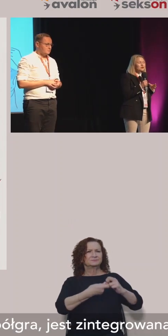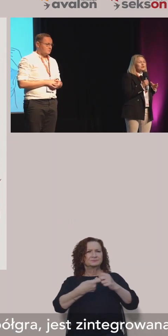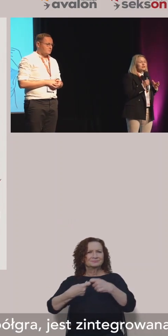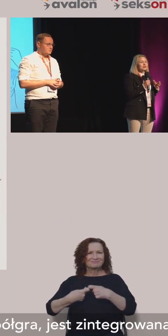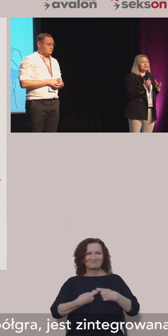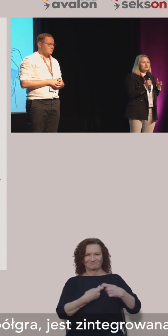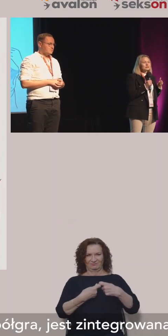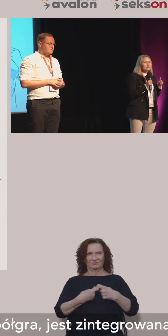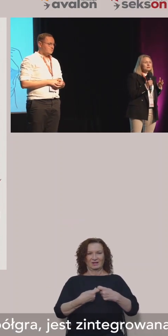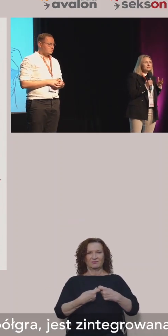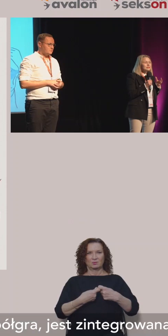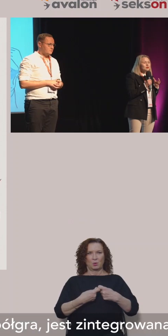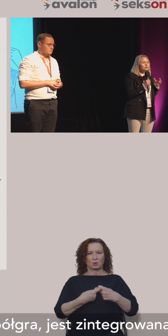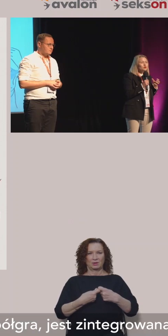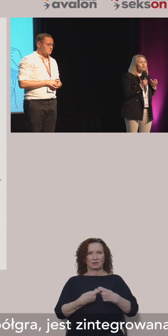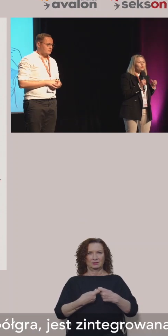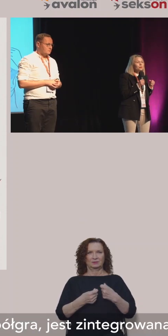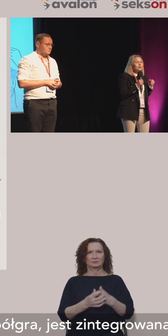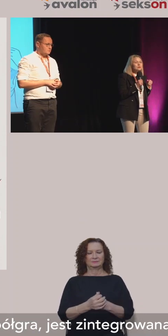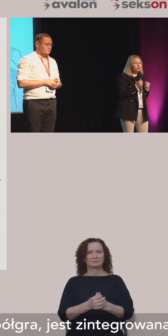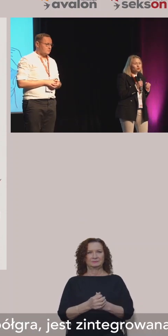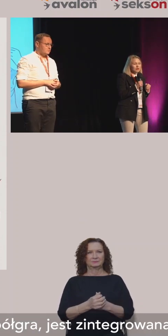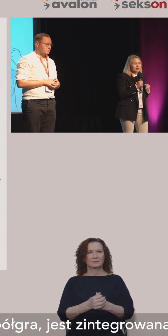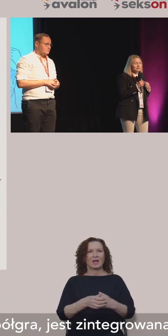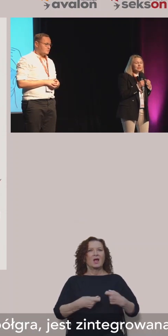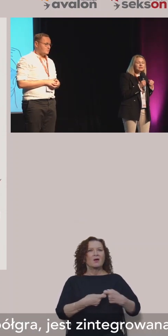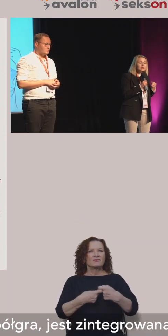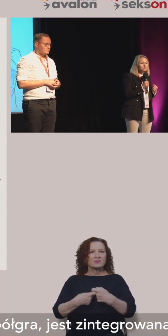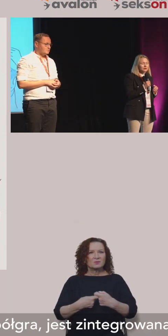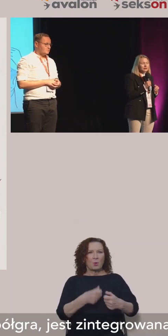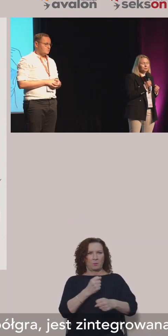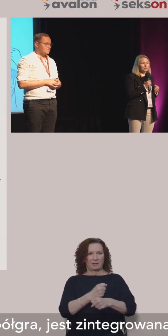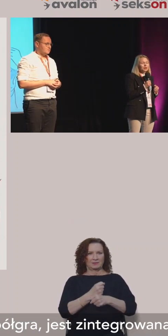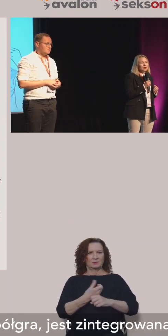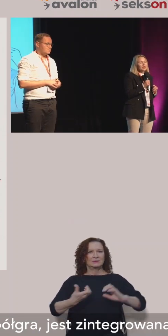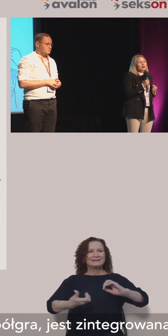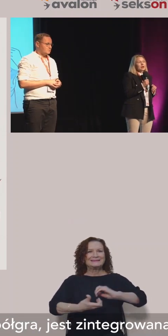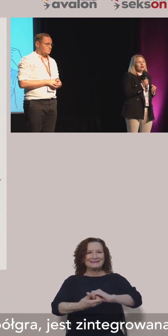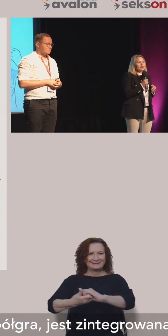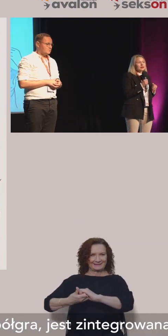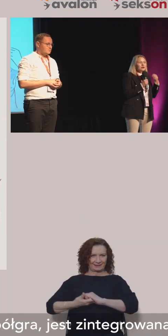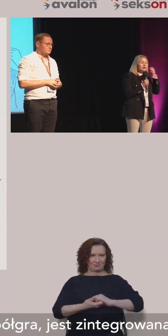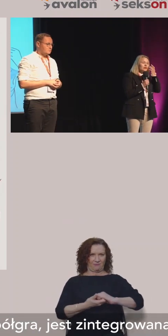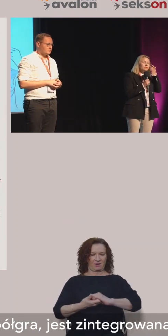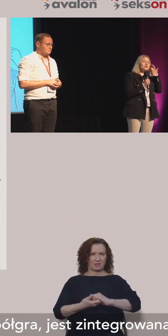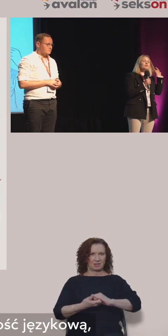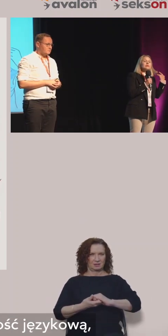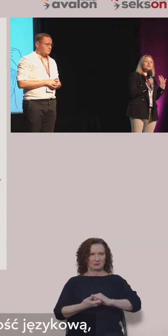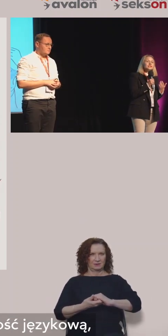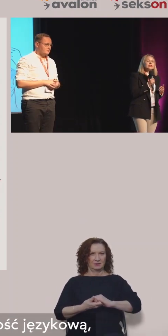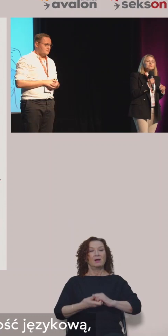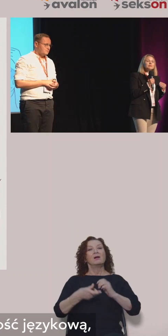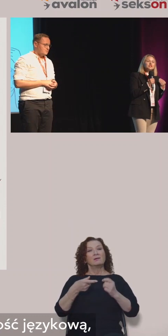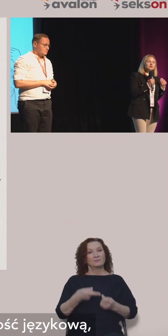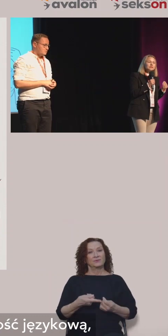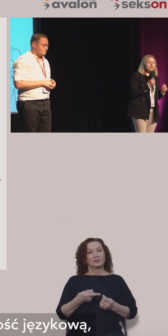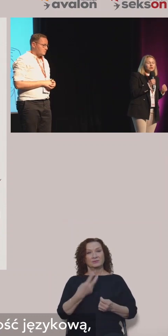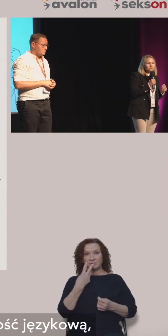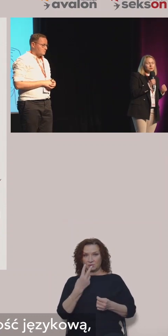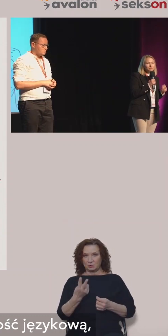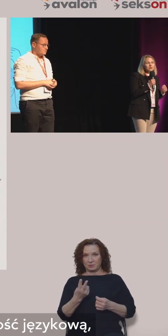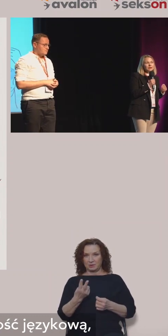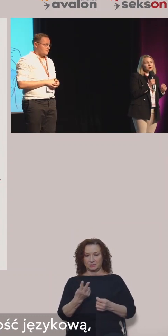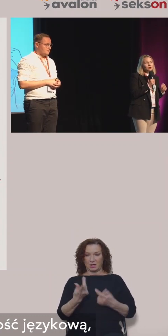bardzo ze sobą współgra, jest zintegrowana. W tym momencie patrzymy